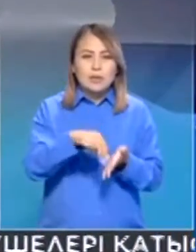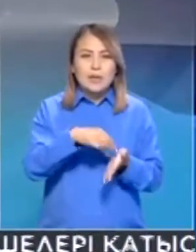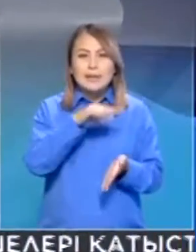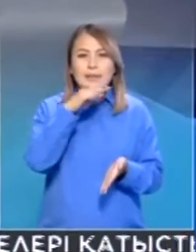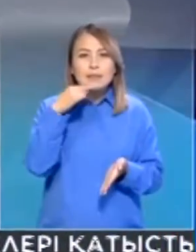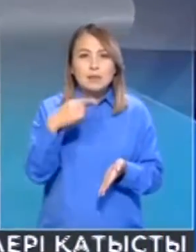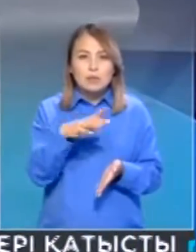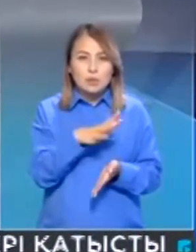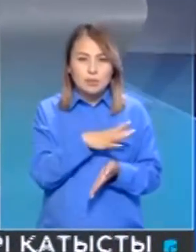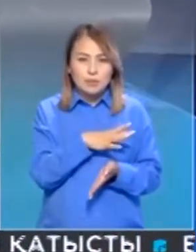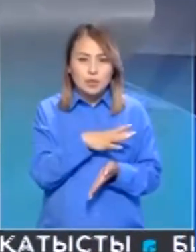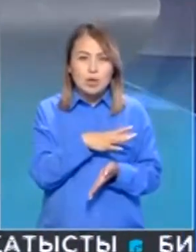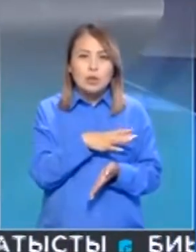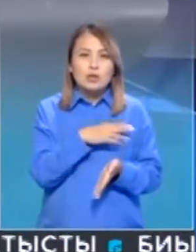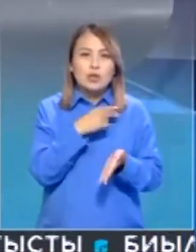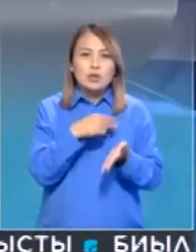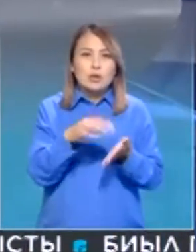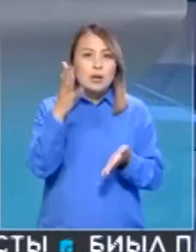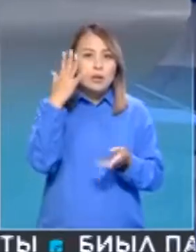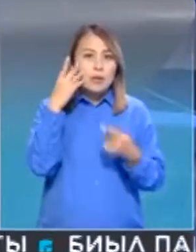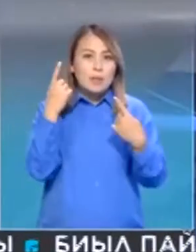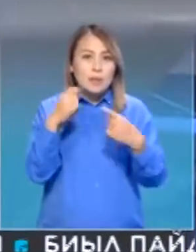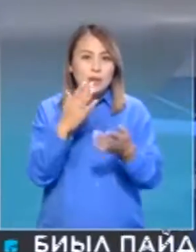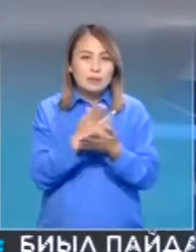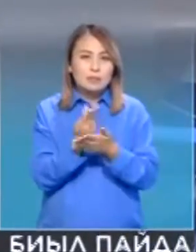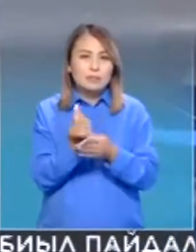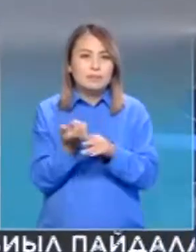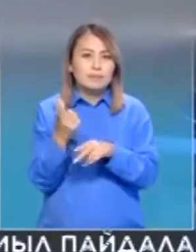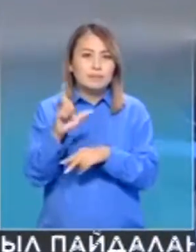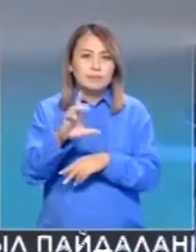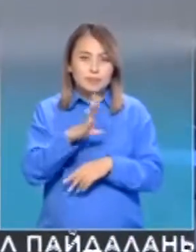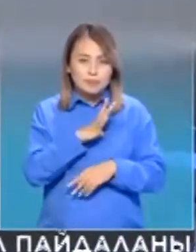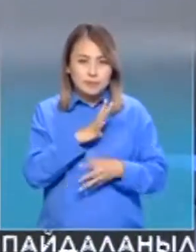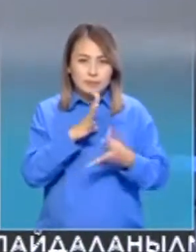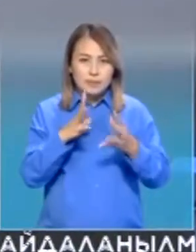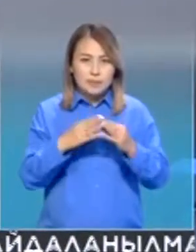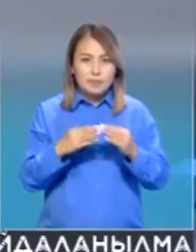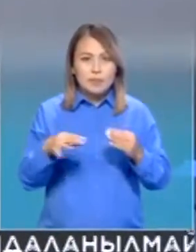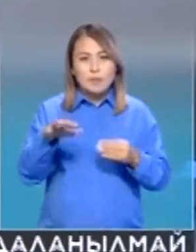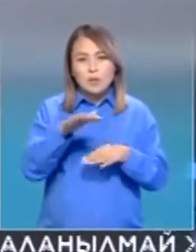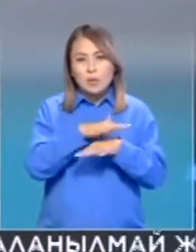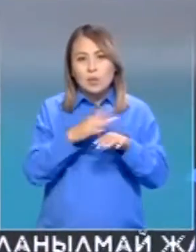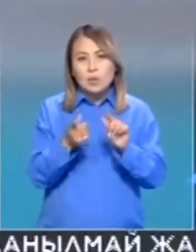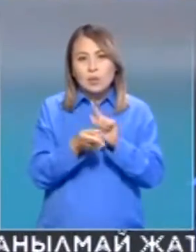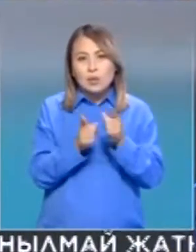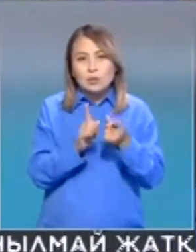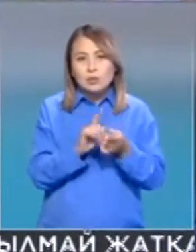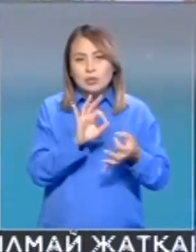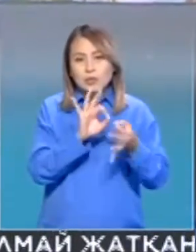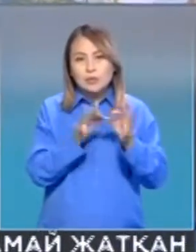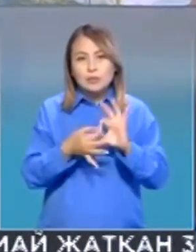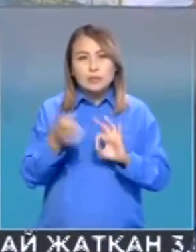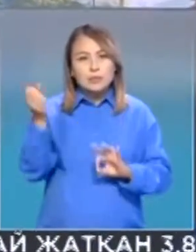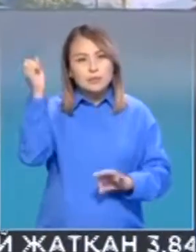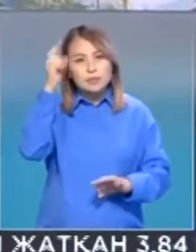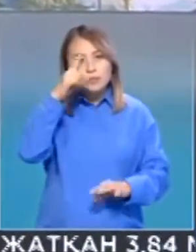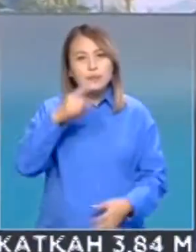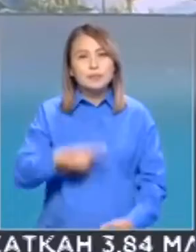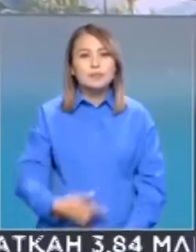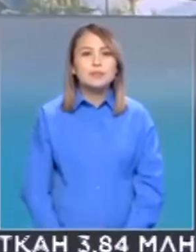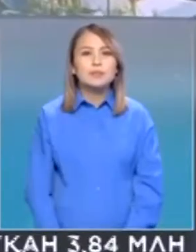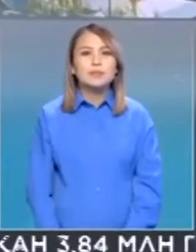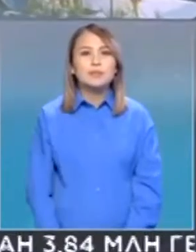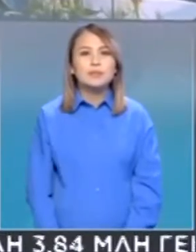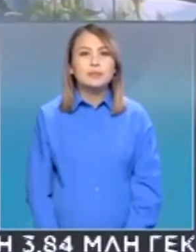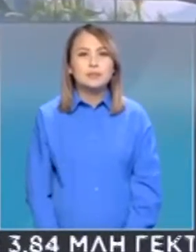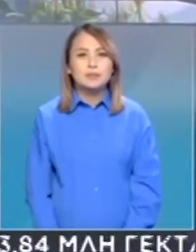тізімін ресейліктер бастап тұр. Сұраныс бар жерде баға да көтерілген. Жылжымайтын мүлік нарығындағы өзгерістерді баяндау үшін сол елдегі тілшіміз